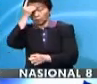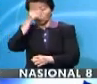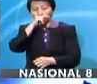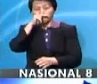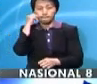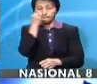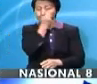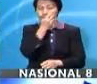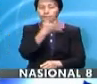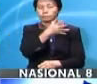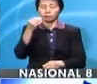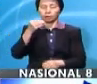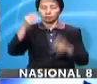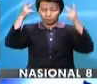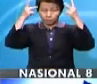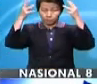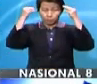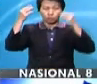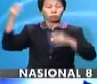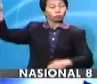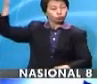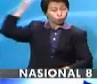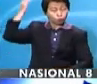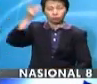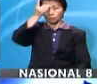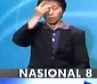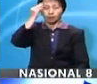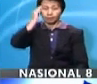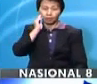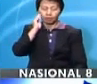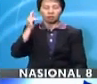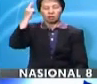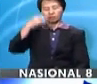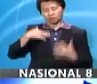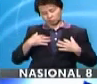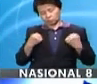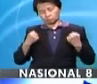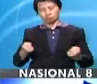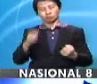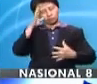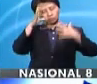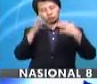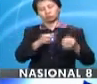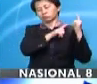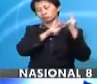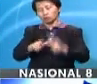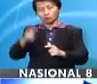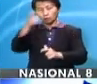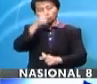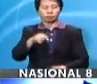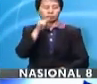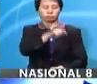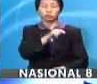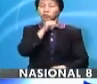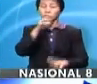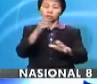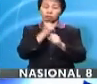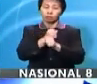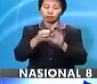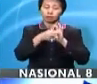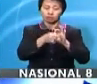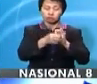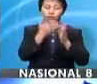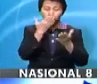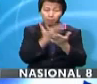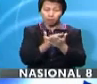Najib dan bekas Perdana Menteri Tun Dr. Mahathir Mohamad. Selain faktor kesihatan, keputusan itu diambil kerana beliau tidak mendapat kerjasama